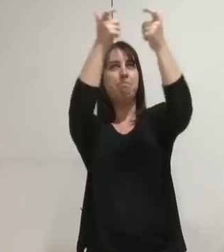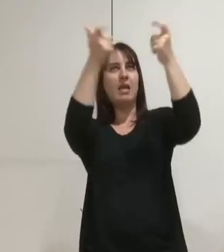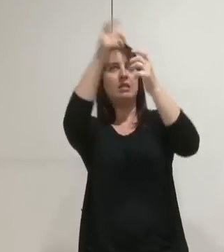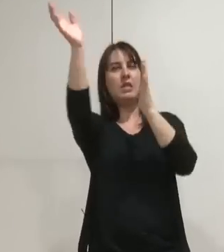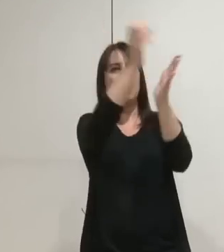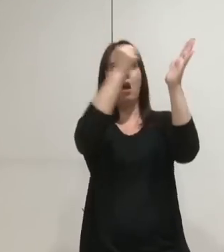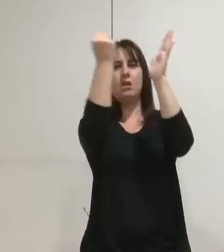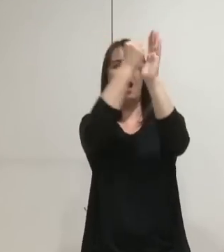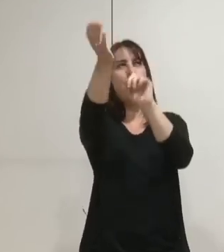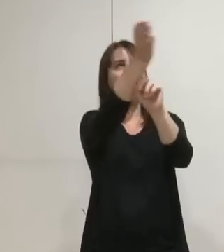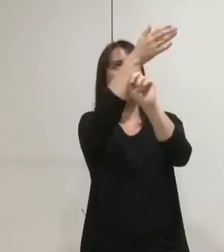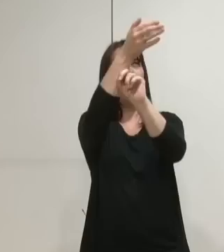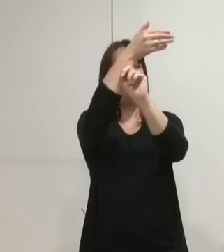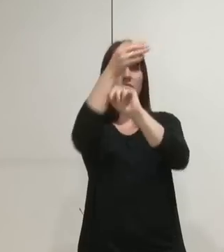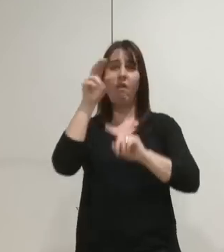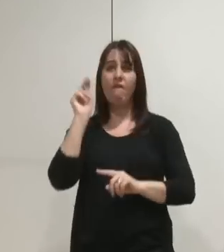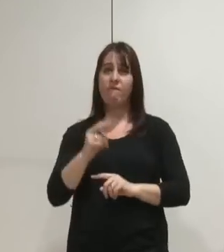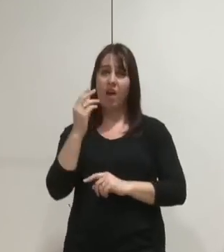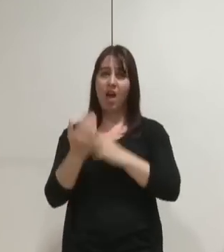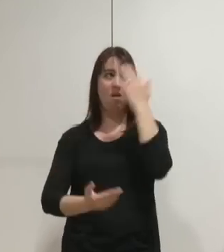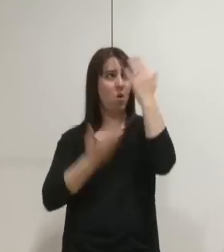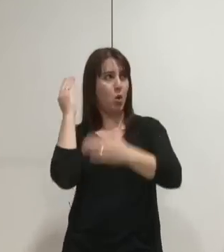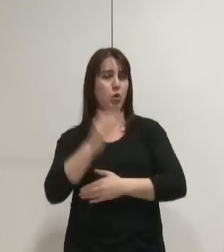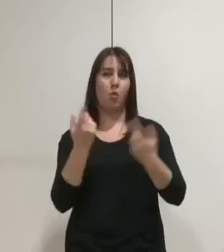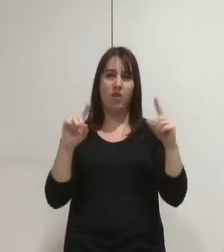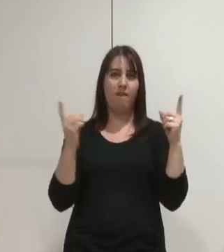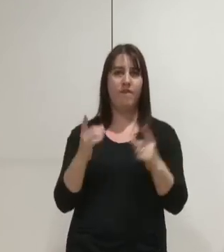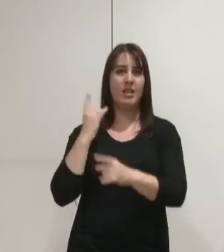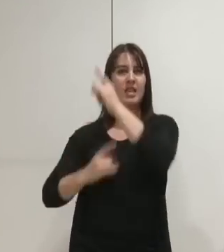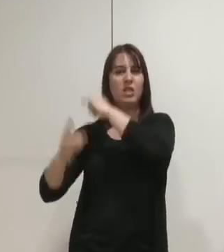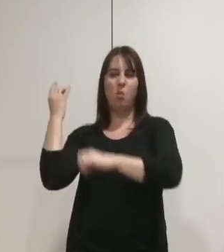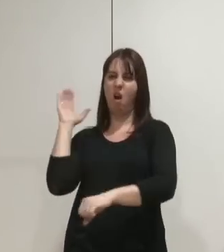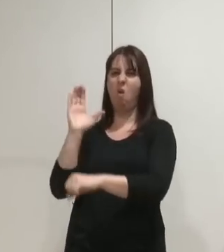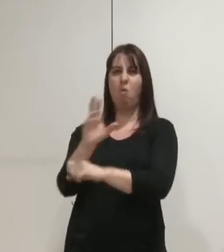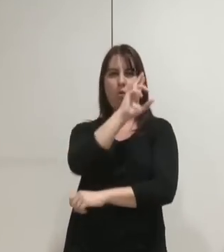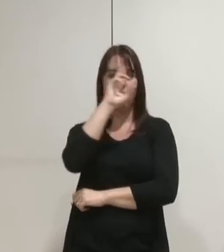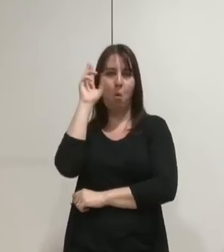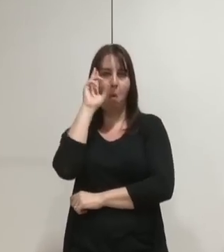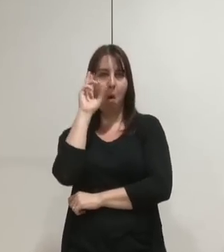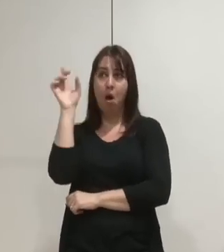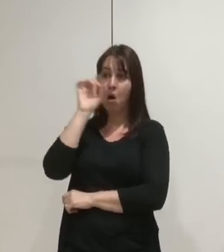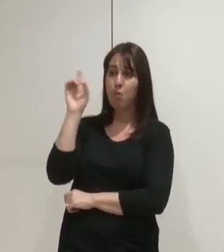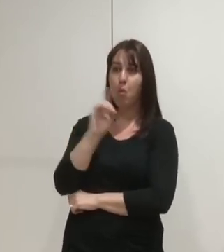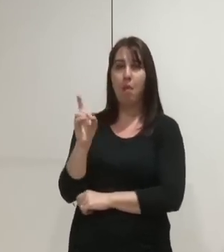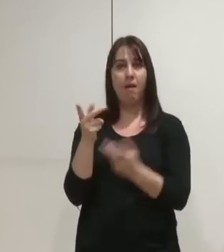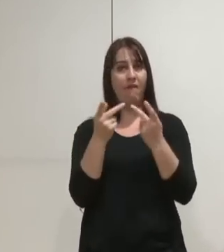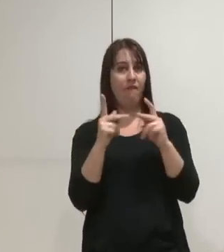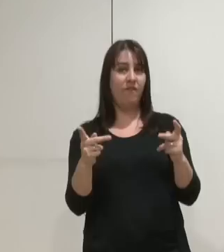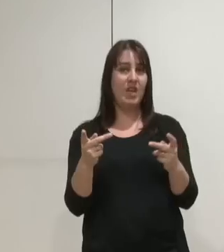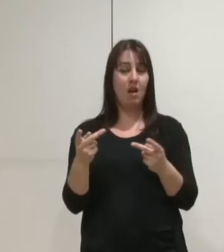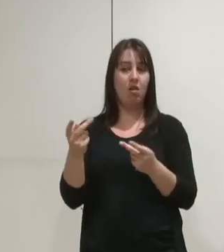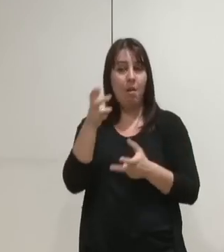oui l'idée d'une grande fête populaire qui se veut l'héritière du passé antiroyaliste de notre cité peut séduire et je